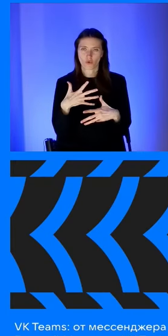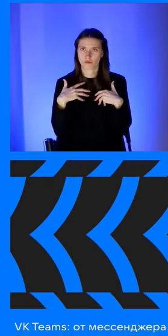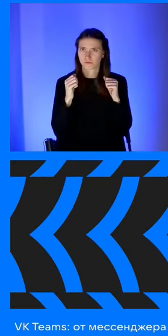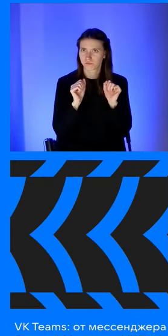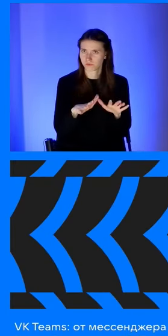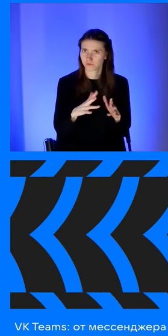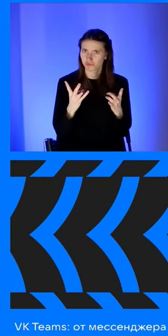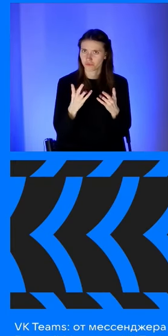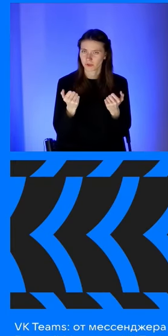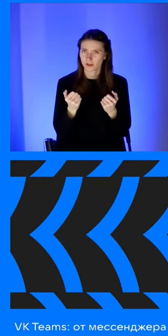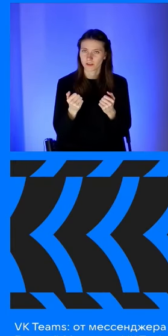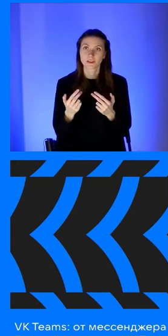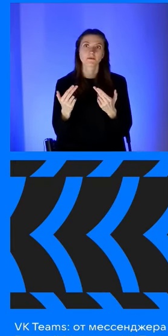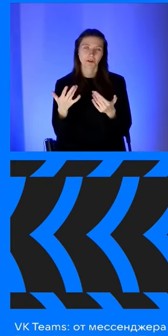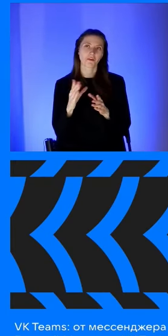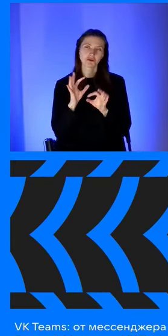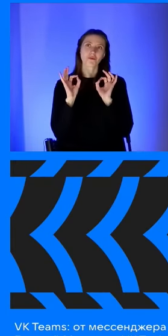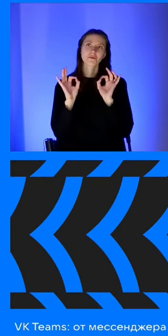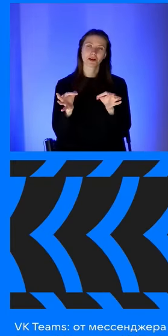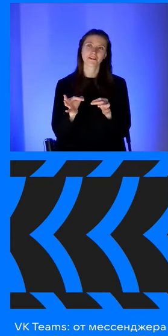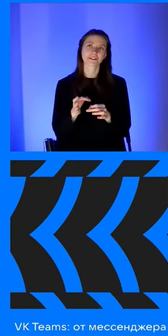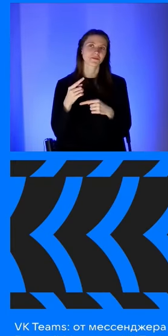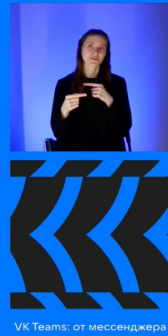всей любого решения есть свои как бы